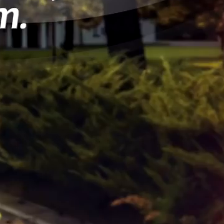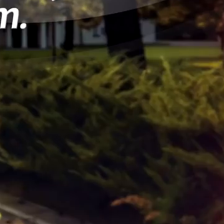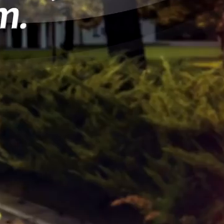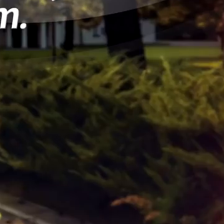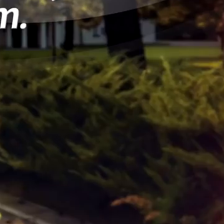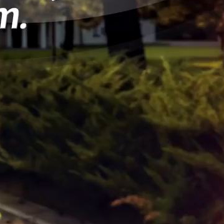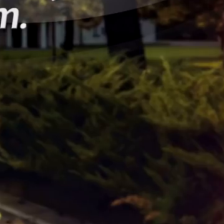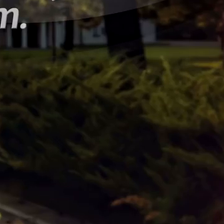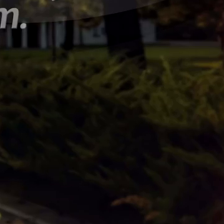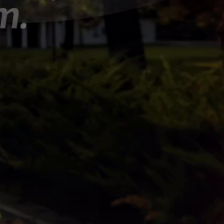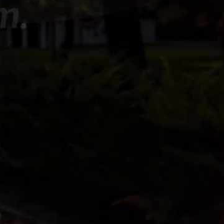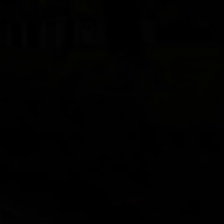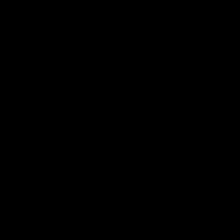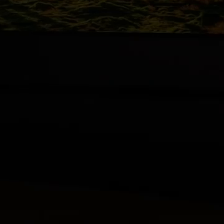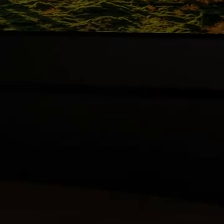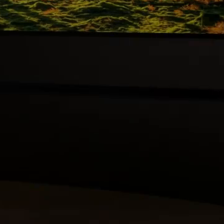Dziękujemy.